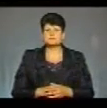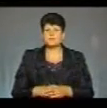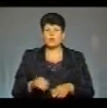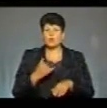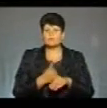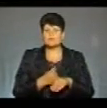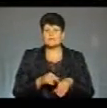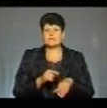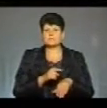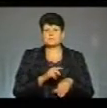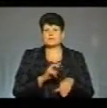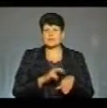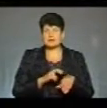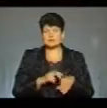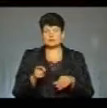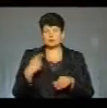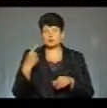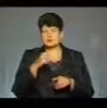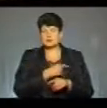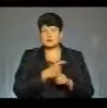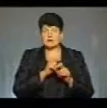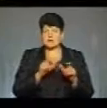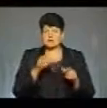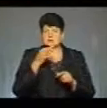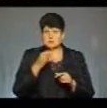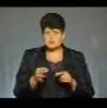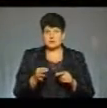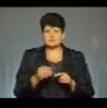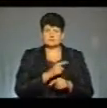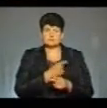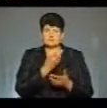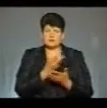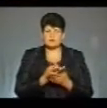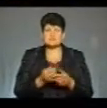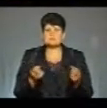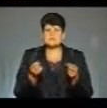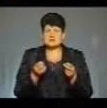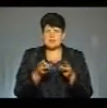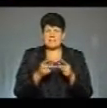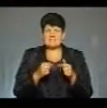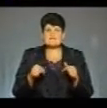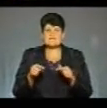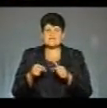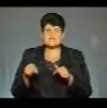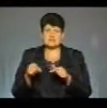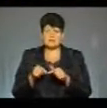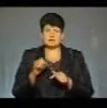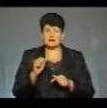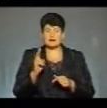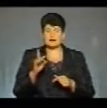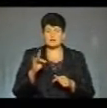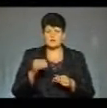лікар Тернопільської університетської лікарні Василь Бліхар повідомив, що госпіталізовані знаходяться у спеціалізованих відділеннях. Андрія